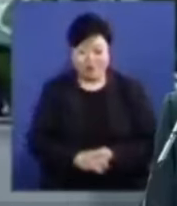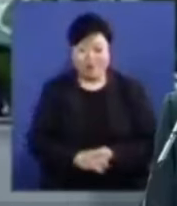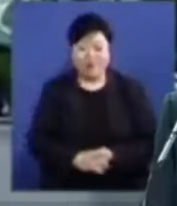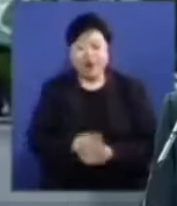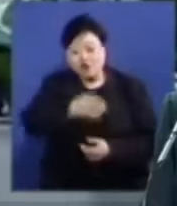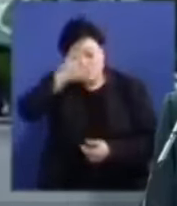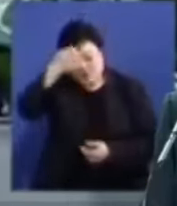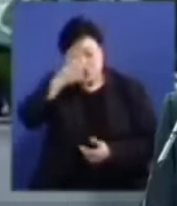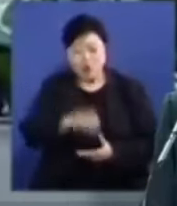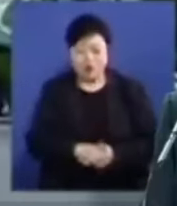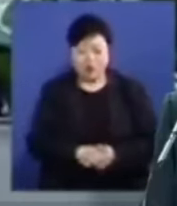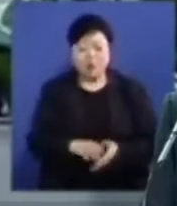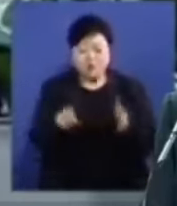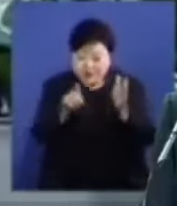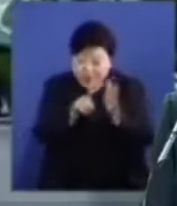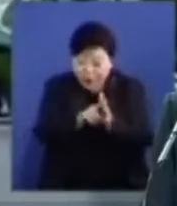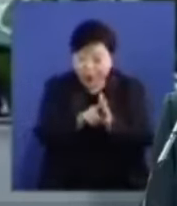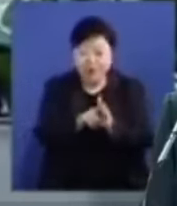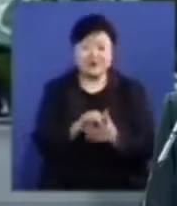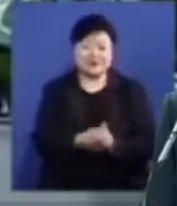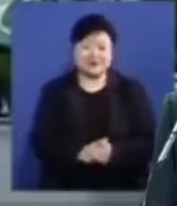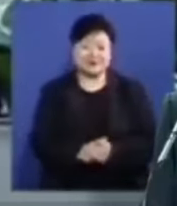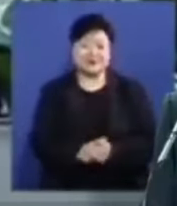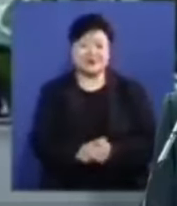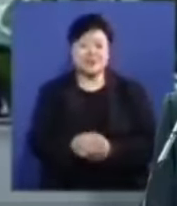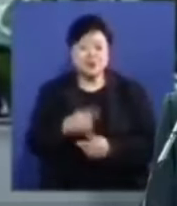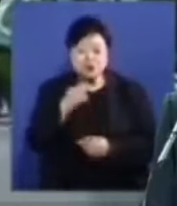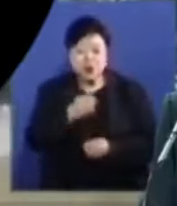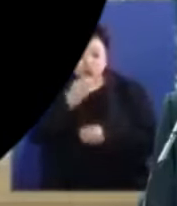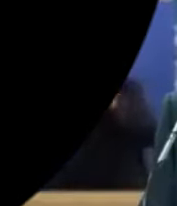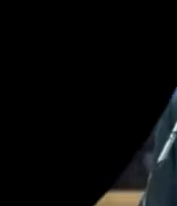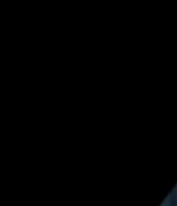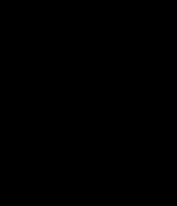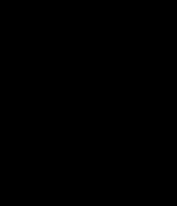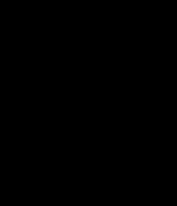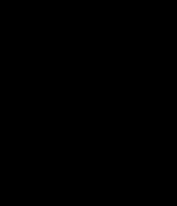꿈꾸고 믿고 입술로 고백하는 여러분 되시기를 주의 이름으로 축원합니다.